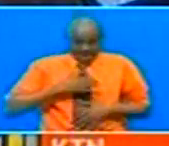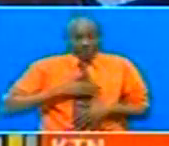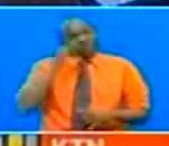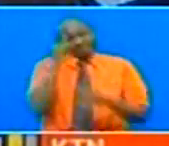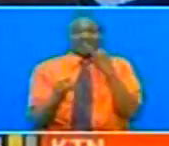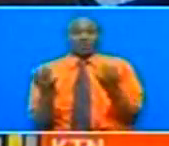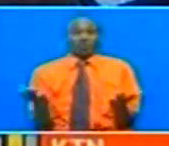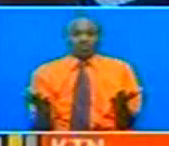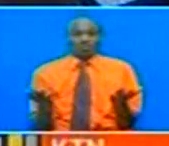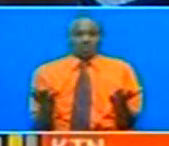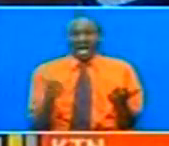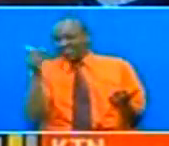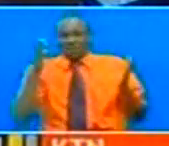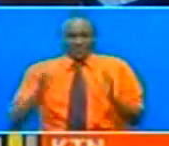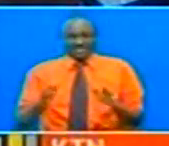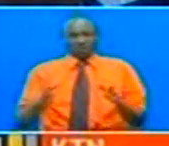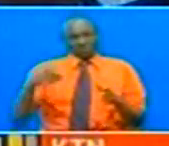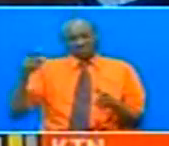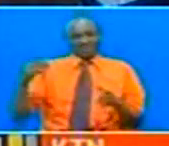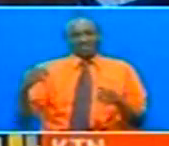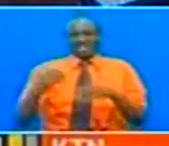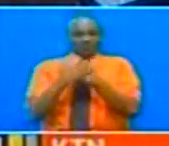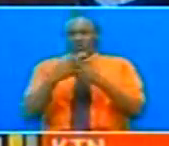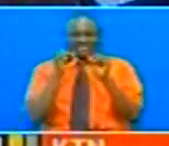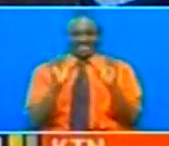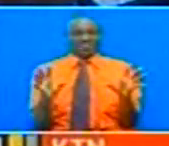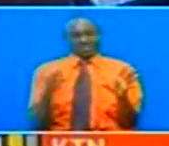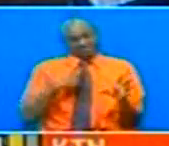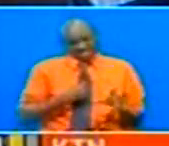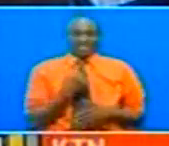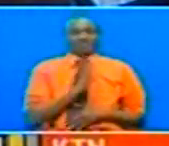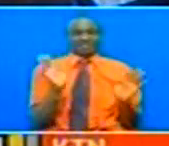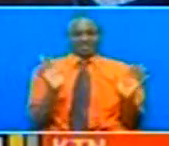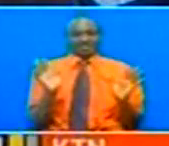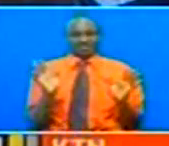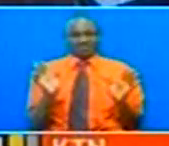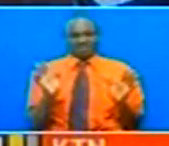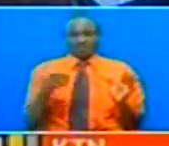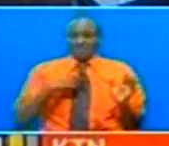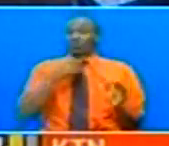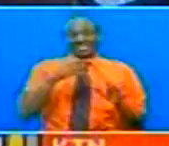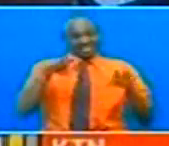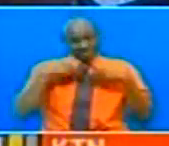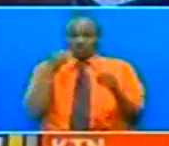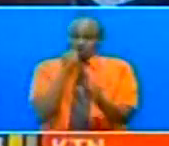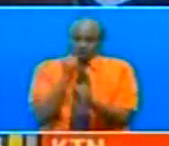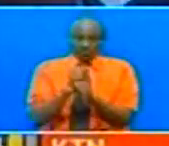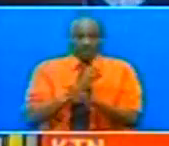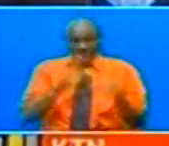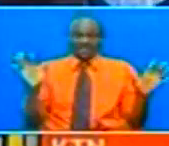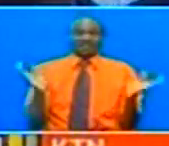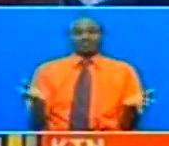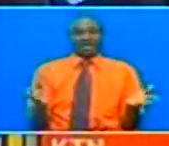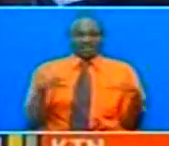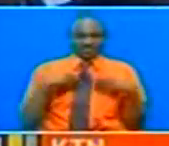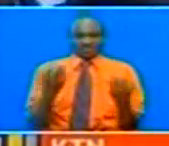final. Si ya mtu, it is General Kaiseri's decision. If I want to take the job, I can take the job. If I don't want to take